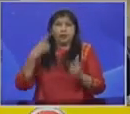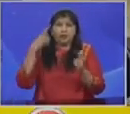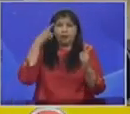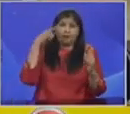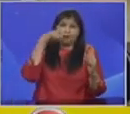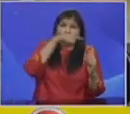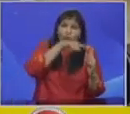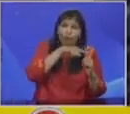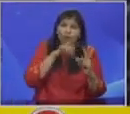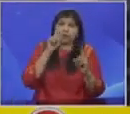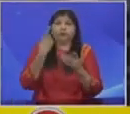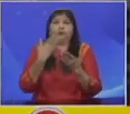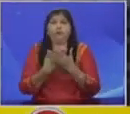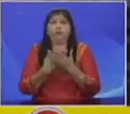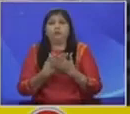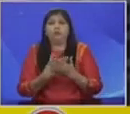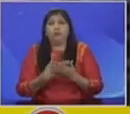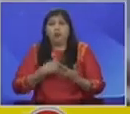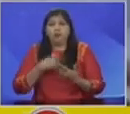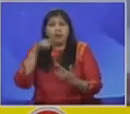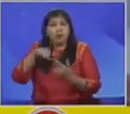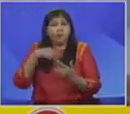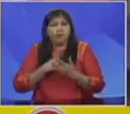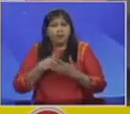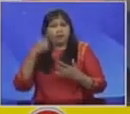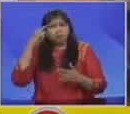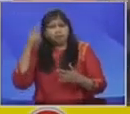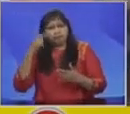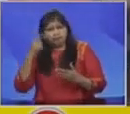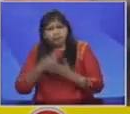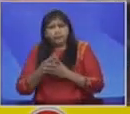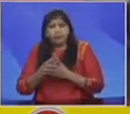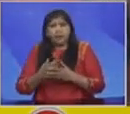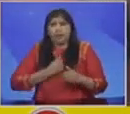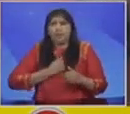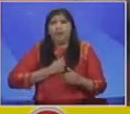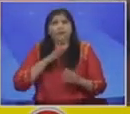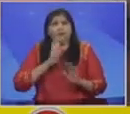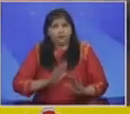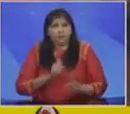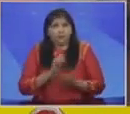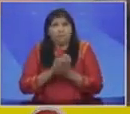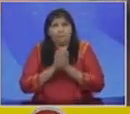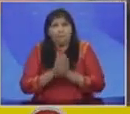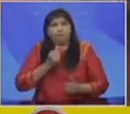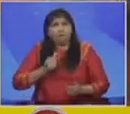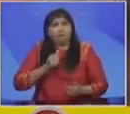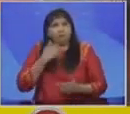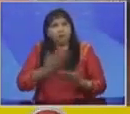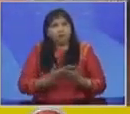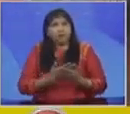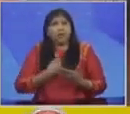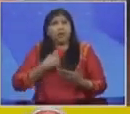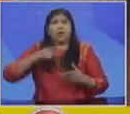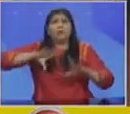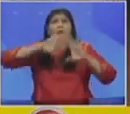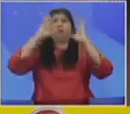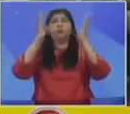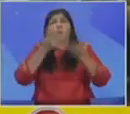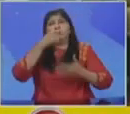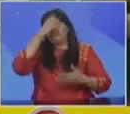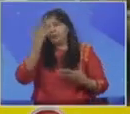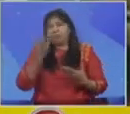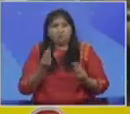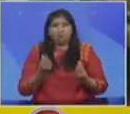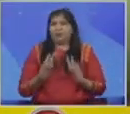ही तय करिए। अगर आपका विवेक, आपका आत्मविश्वास मजबूत है, तो आपको दुनिया में किसी भी चीज